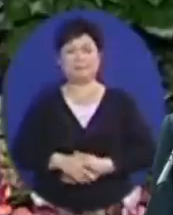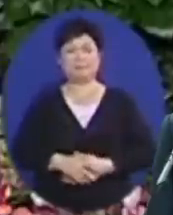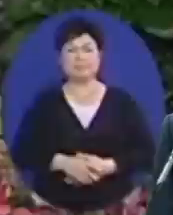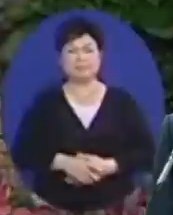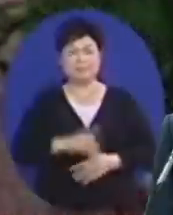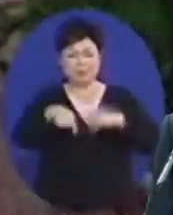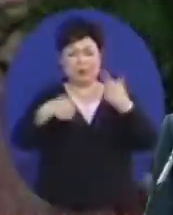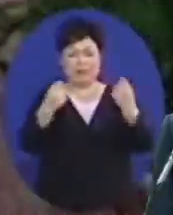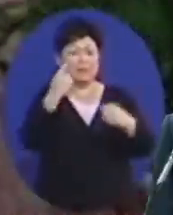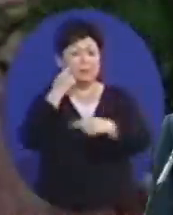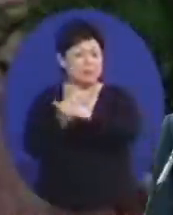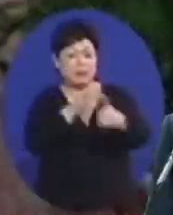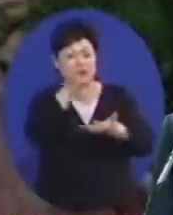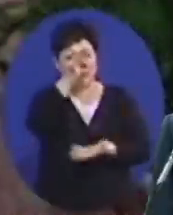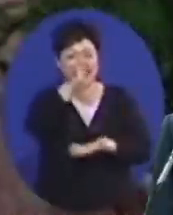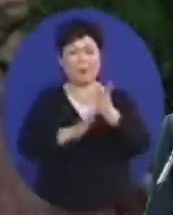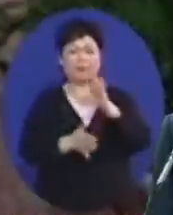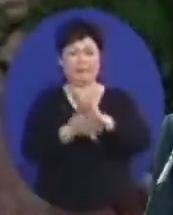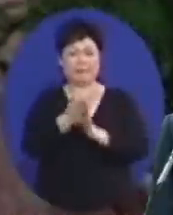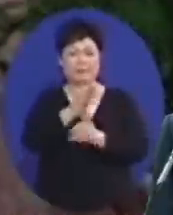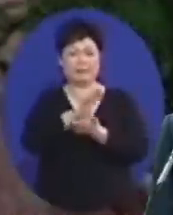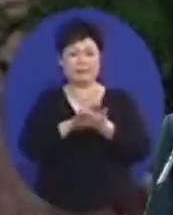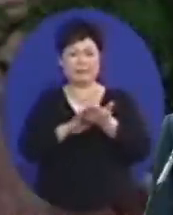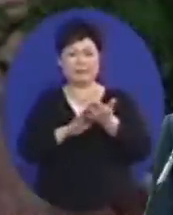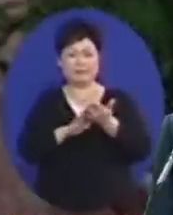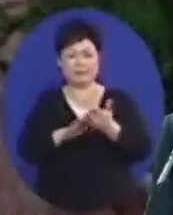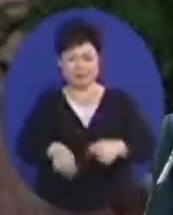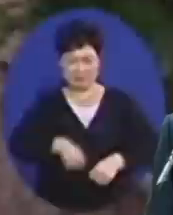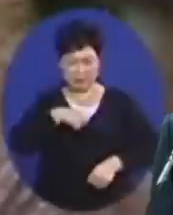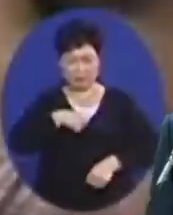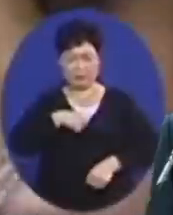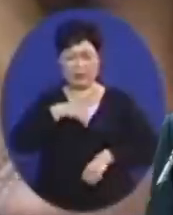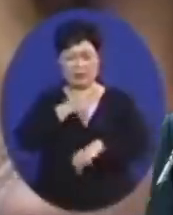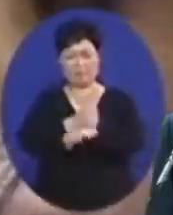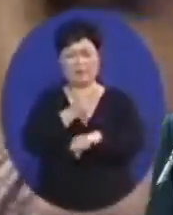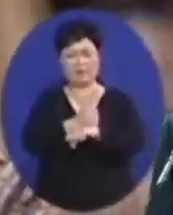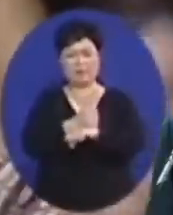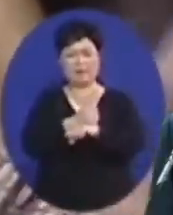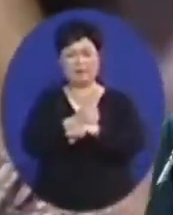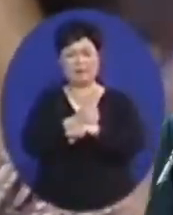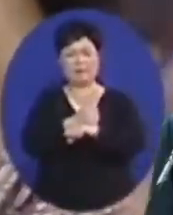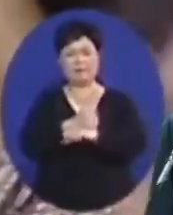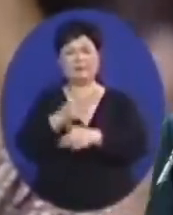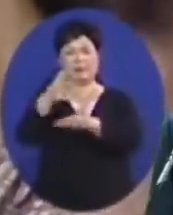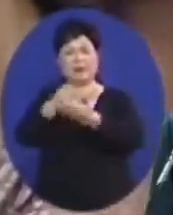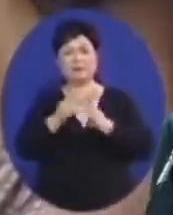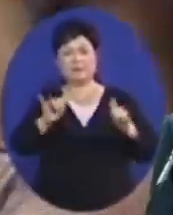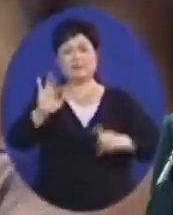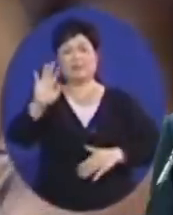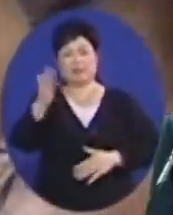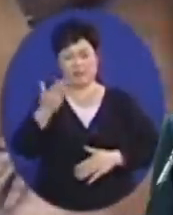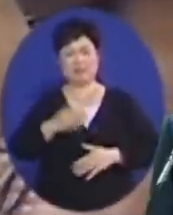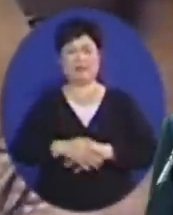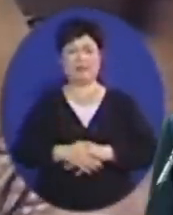한번 따라 말씀하세요. 값없이 의롭다 함을 얻은 자 되었느니라.